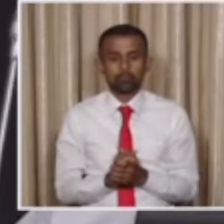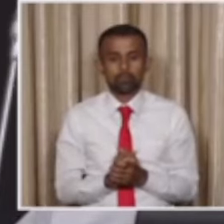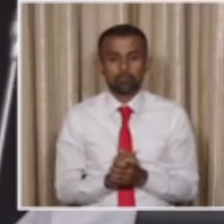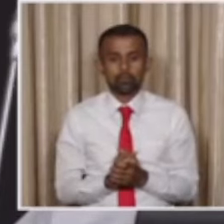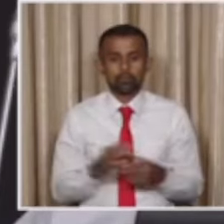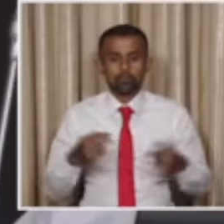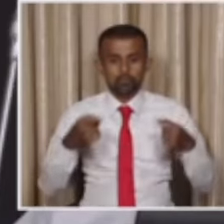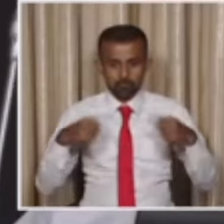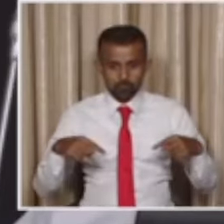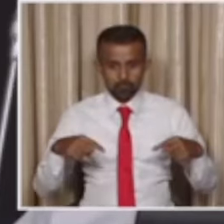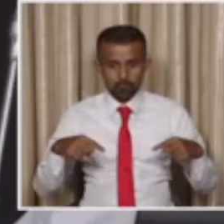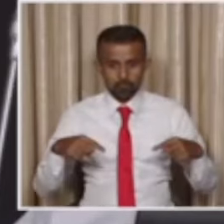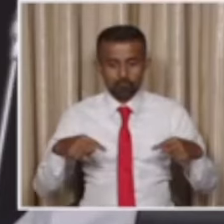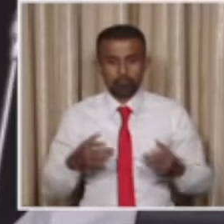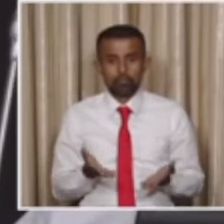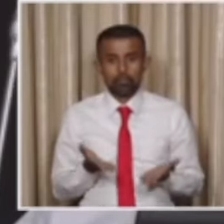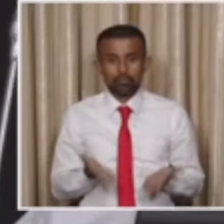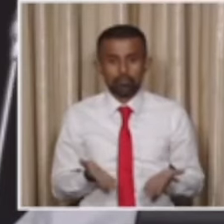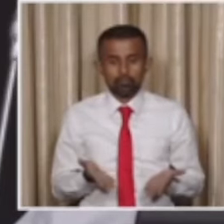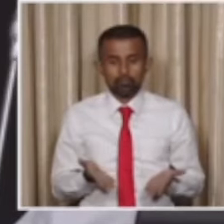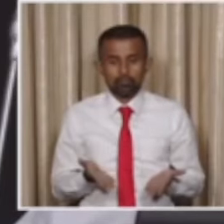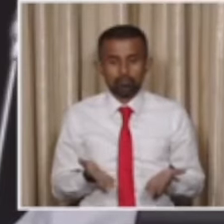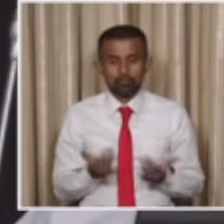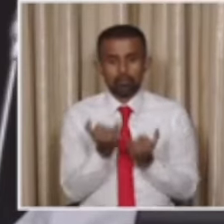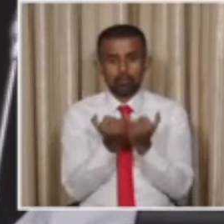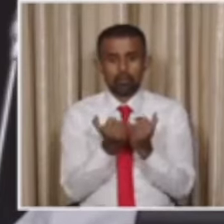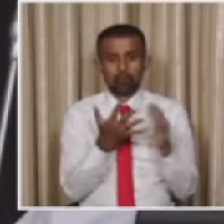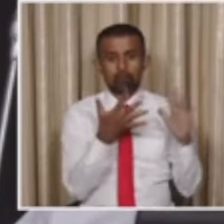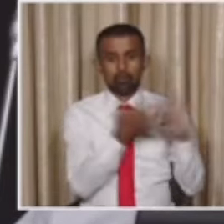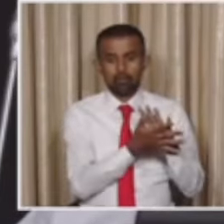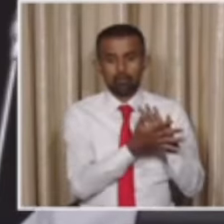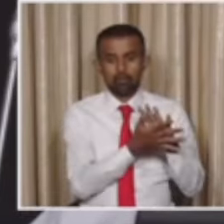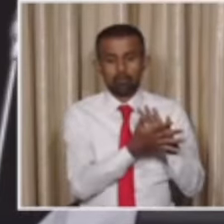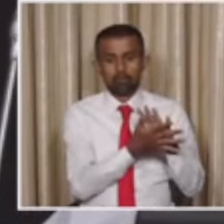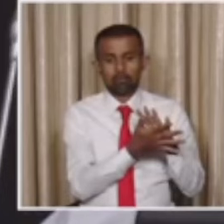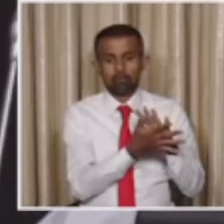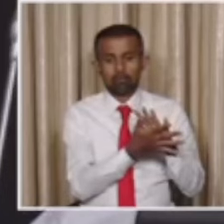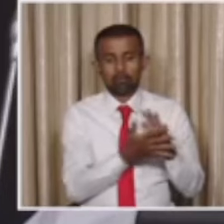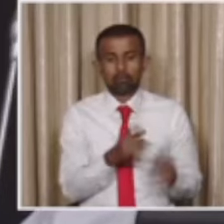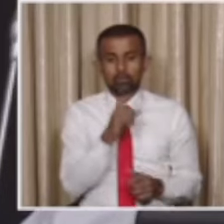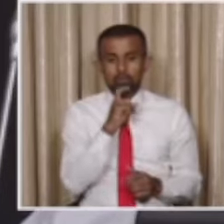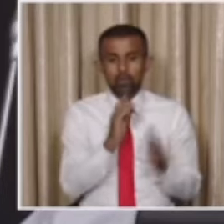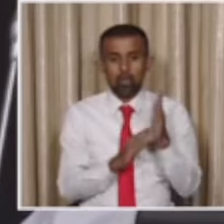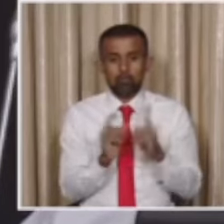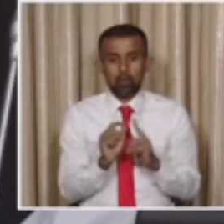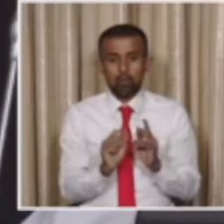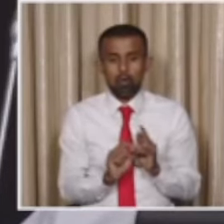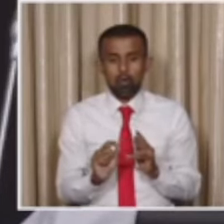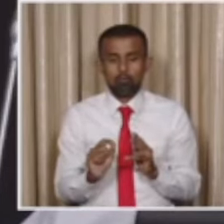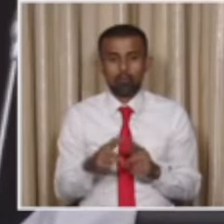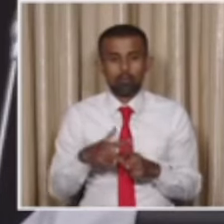ඊට පස්සේ මෙතන මොකක් හෝ කරන්ට් ලීක් එකක් වුණා. අපේ අධිකරණ අමාත්‍යාංශයේ